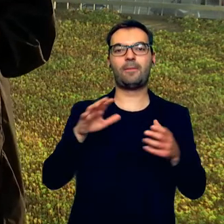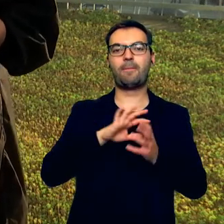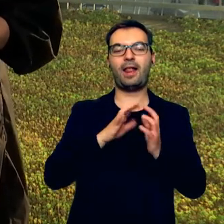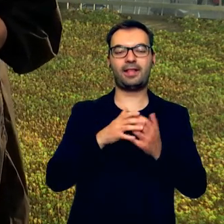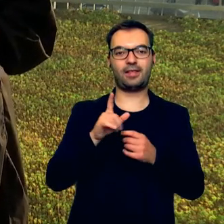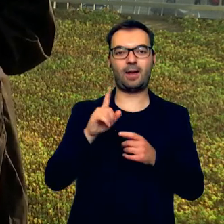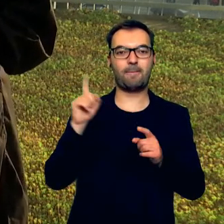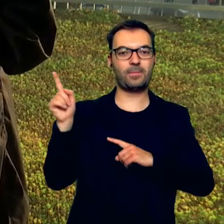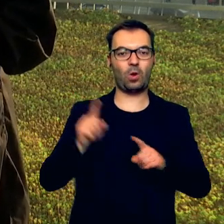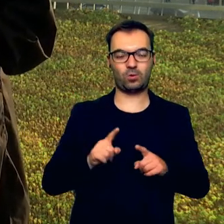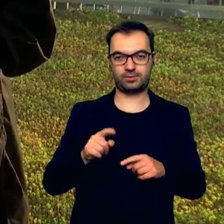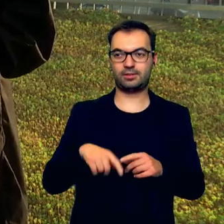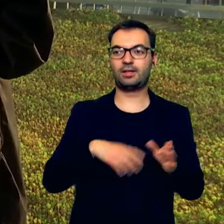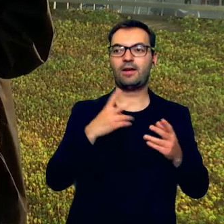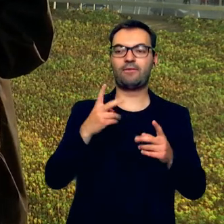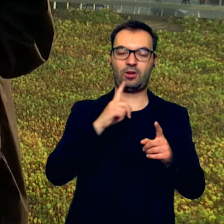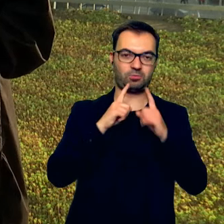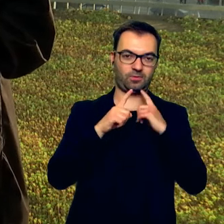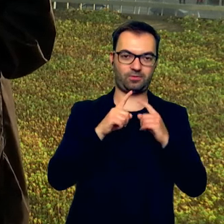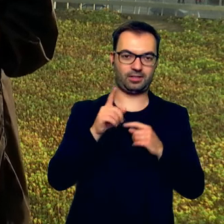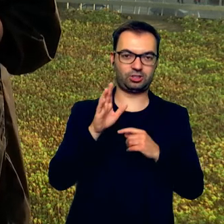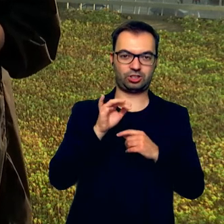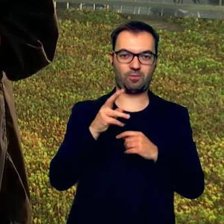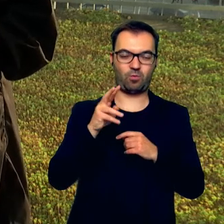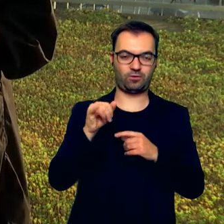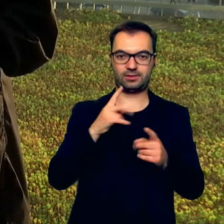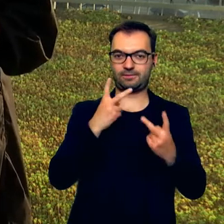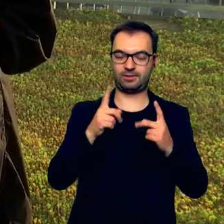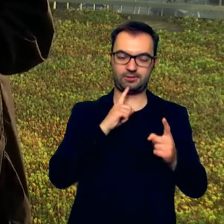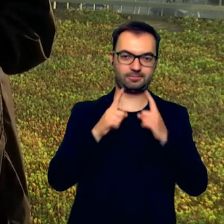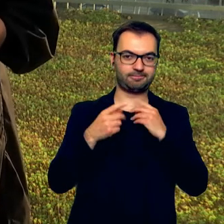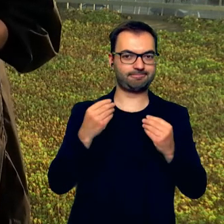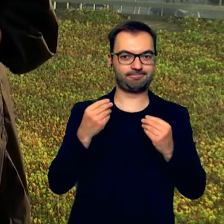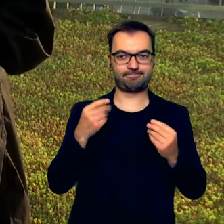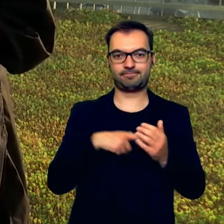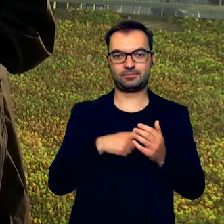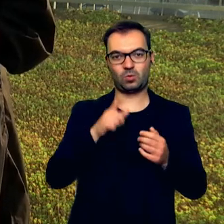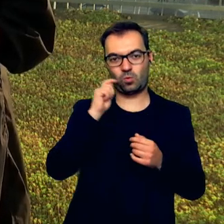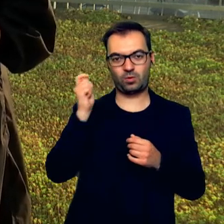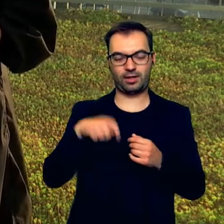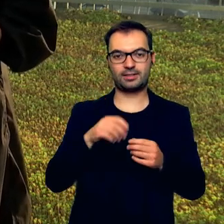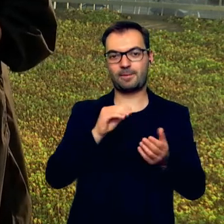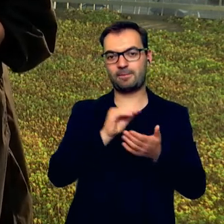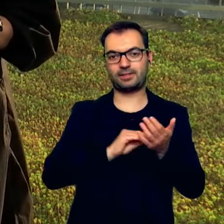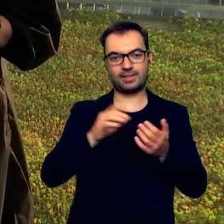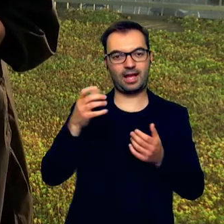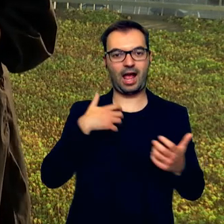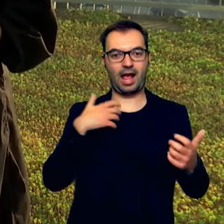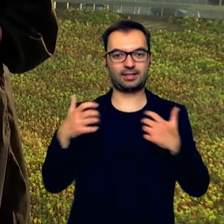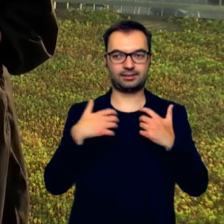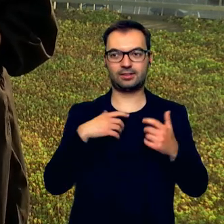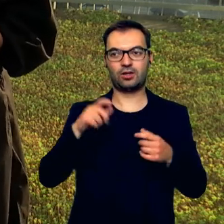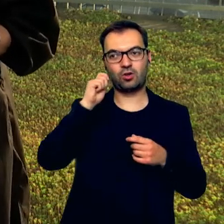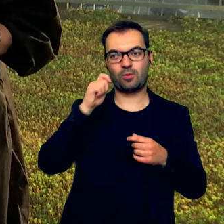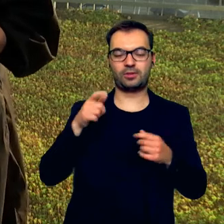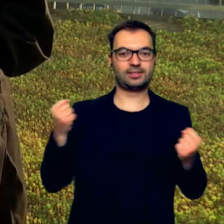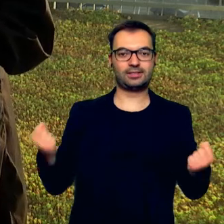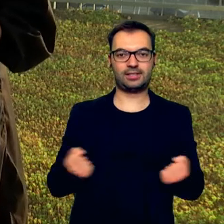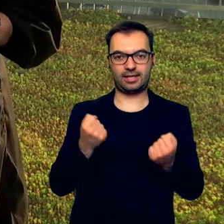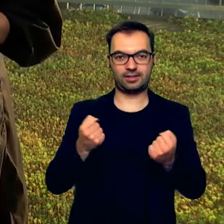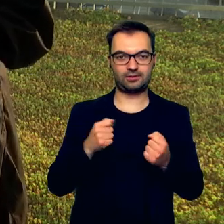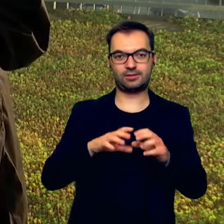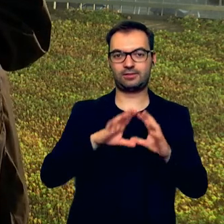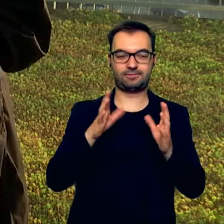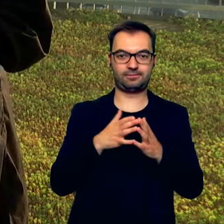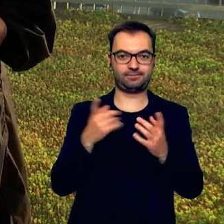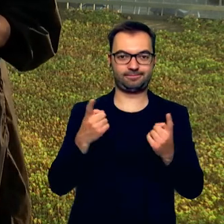pewno bardzo ważna rozmowa Witka Szabłowskiego z tą nietuzinkową, zjawiskową wręcz ukraińską pisarką, artystką, kobietą zaangażowaną w to